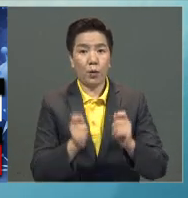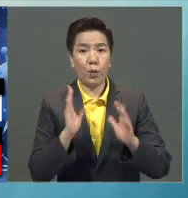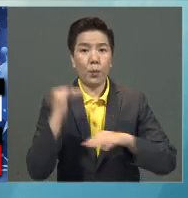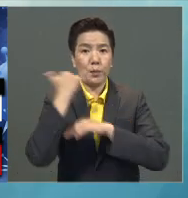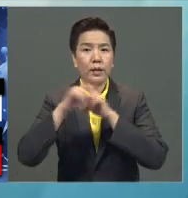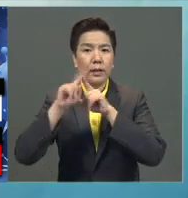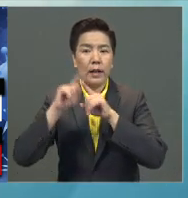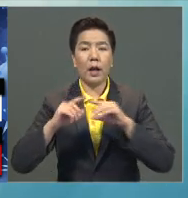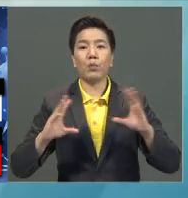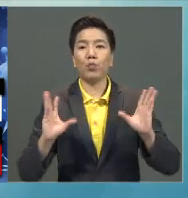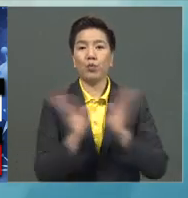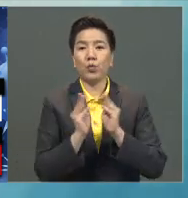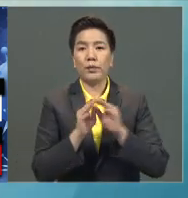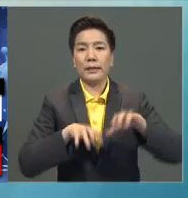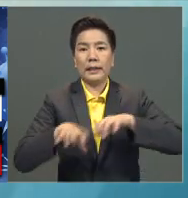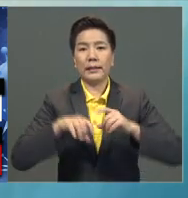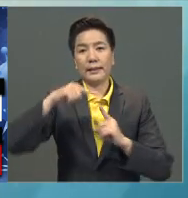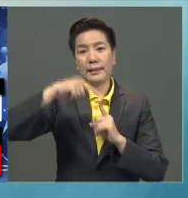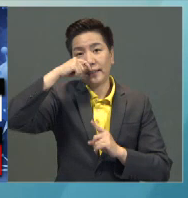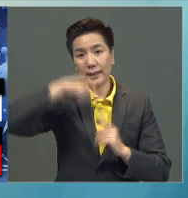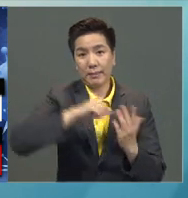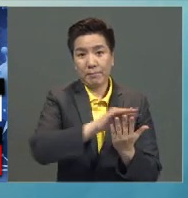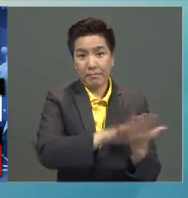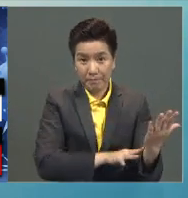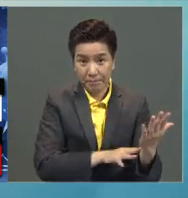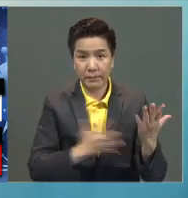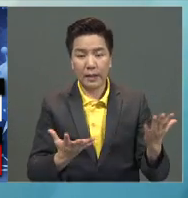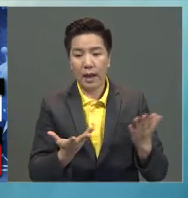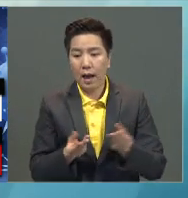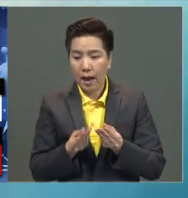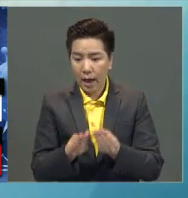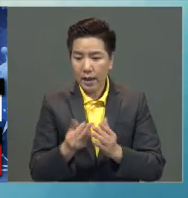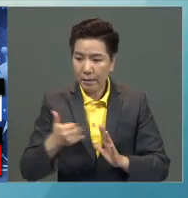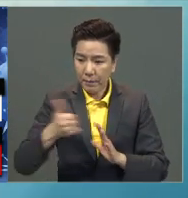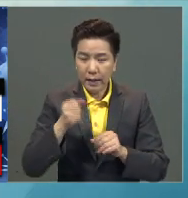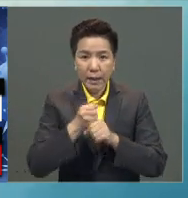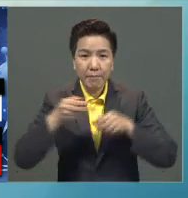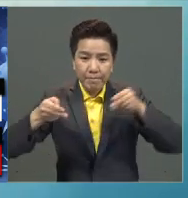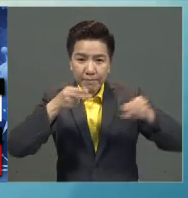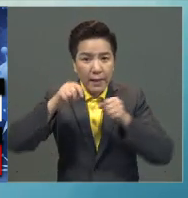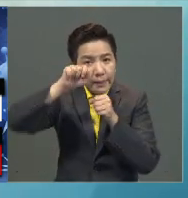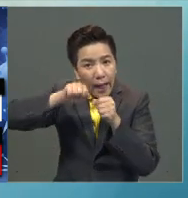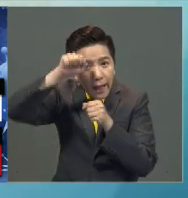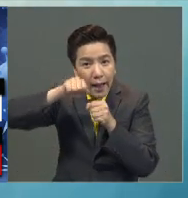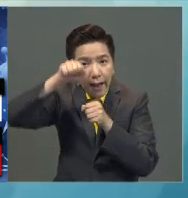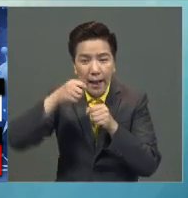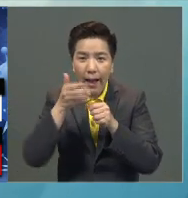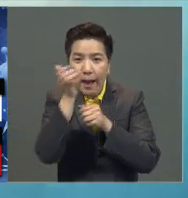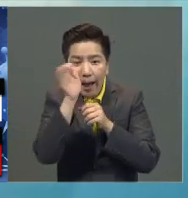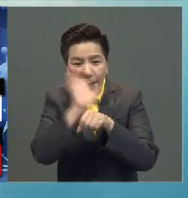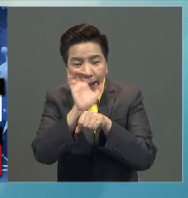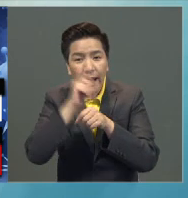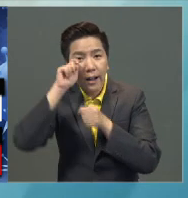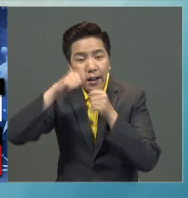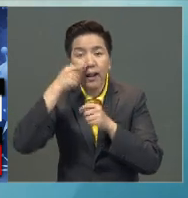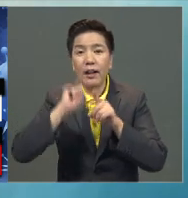าติมาจัดการประชุมในประเทศไทยหรือแม้แต่ให้อนุญาตให้มาถ่ายทำภาพยนตร์ในประเทศไทยทั้งหมดนี้เป็นมาตรการเพื่อก